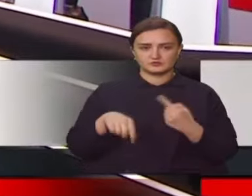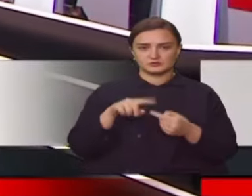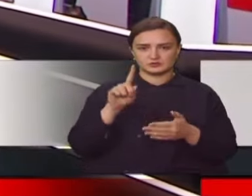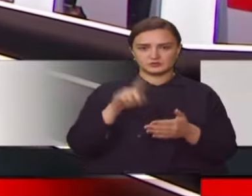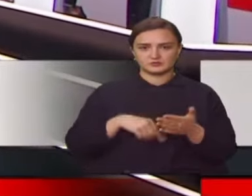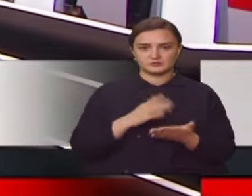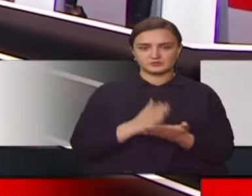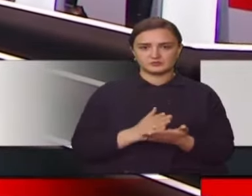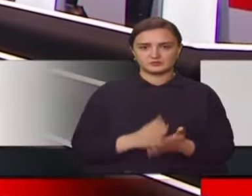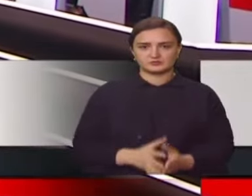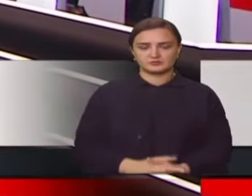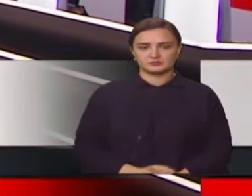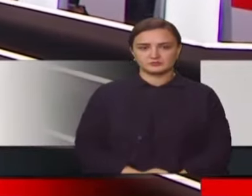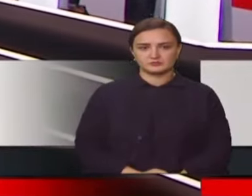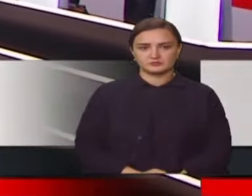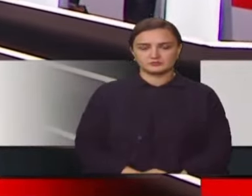დარწმუნებული ვარ.